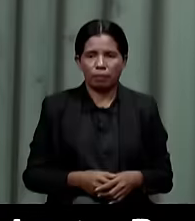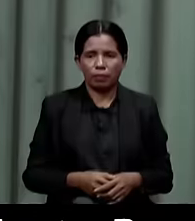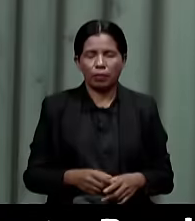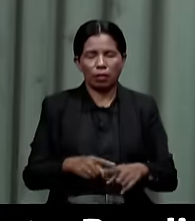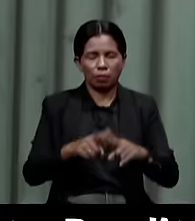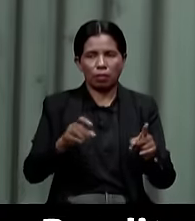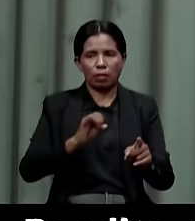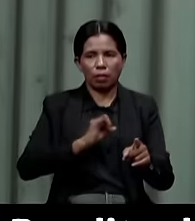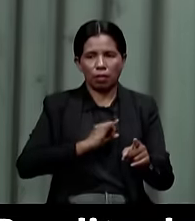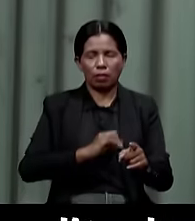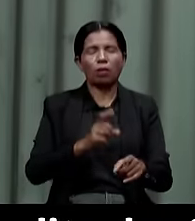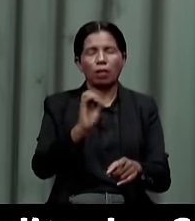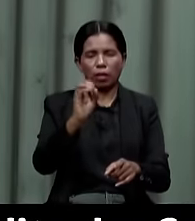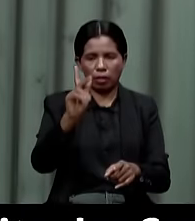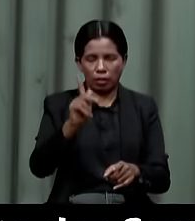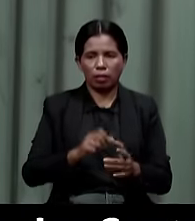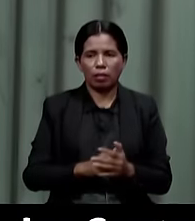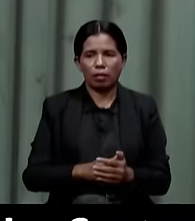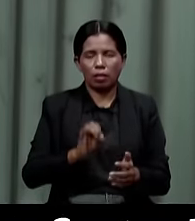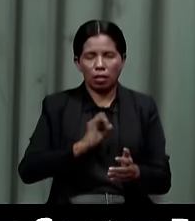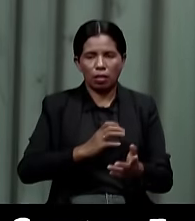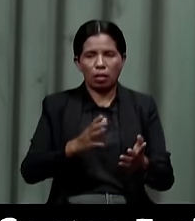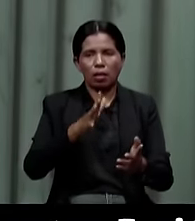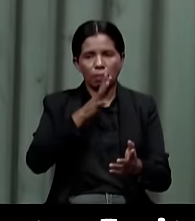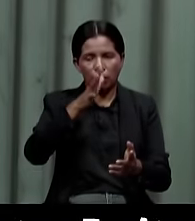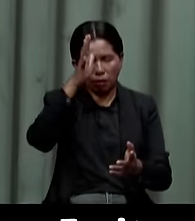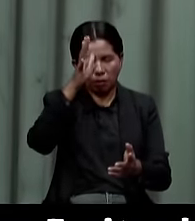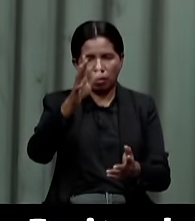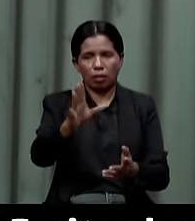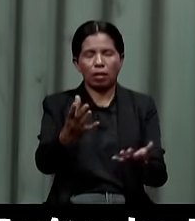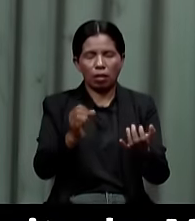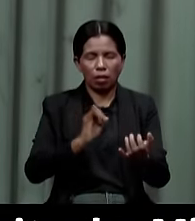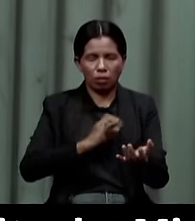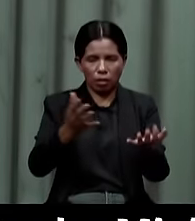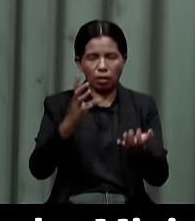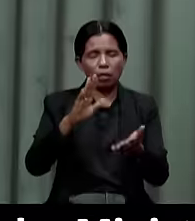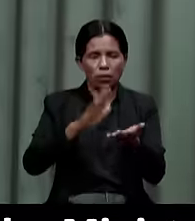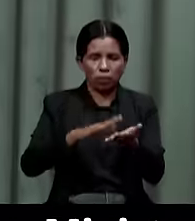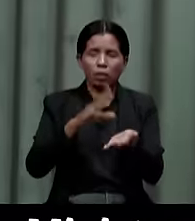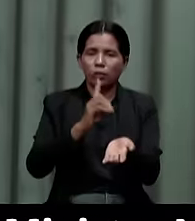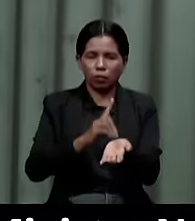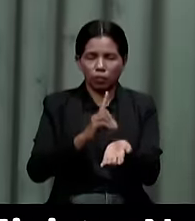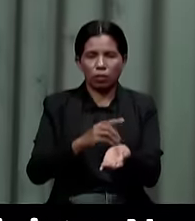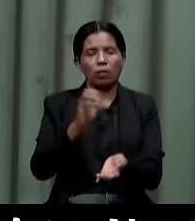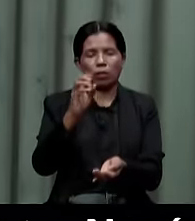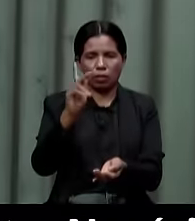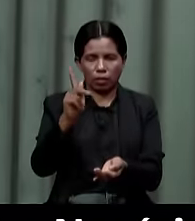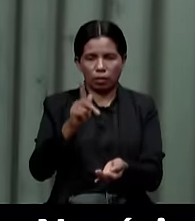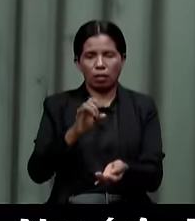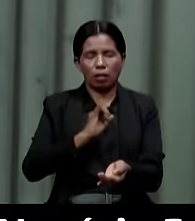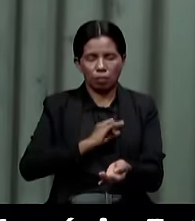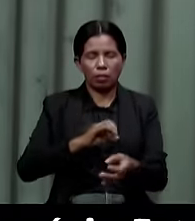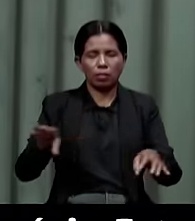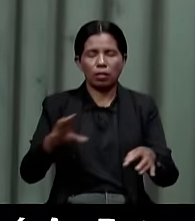Madan sne los na hau karfut apa ma karfut mi hau karfut medicina hamus